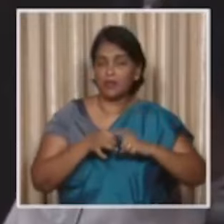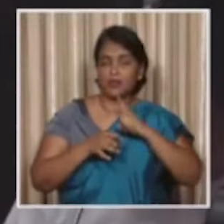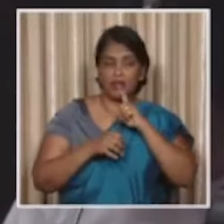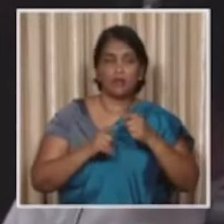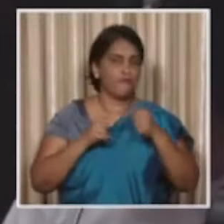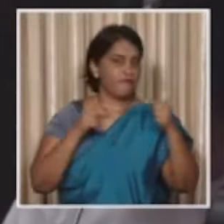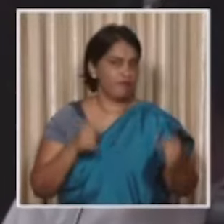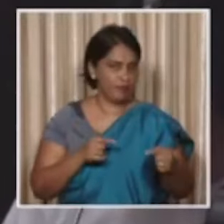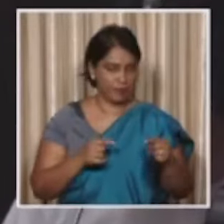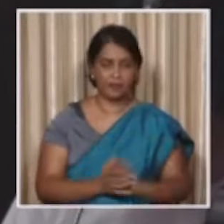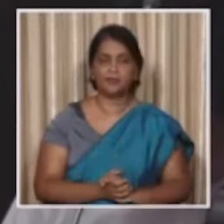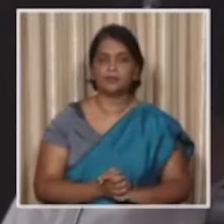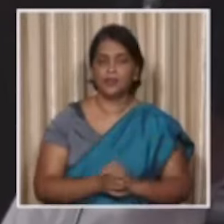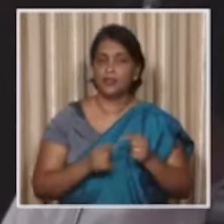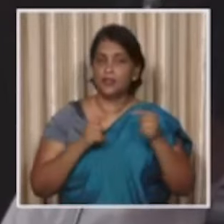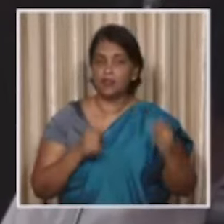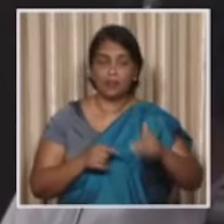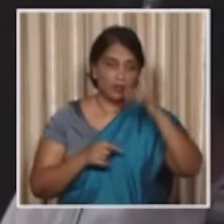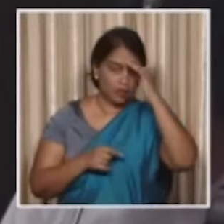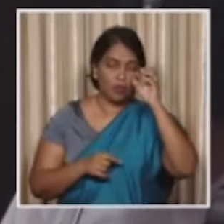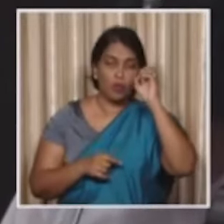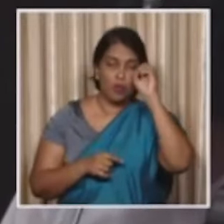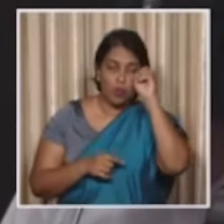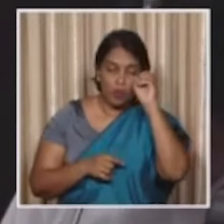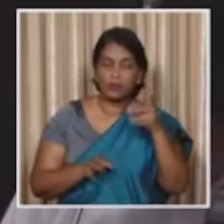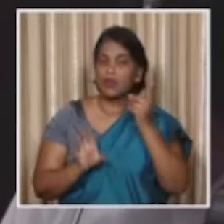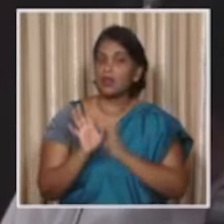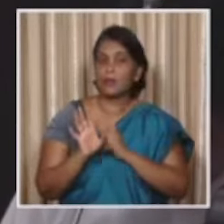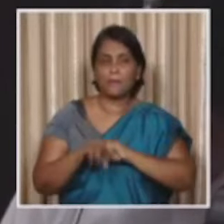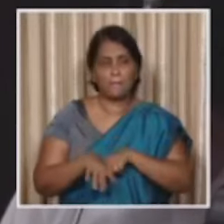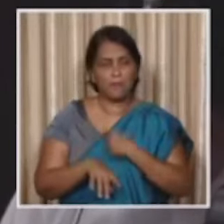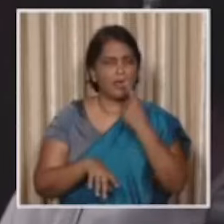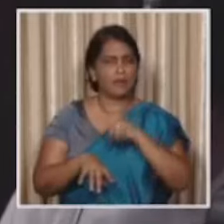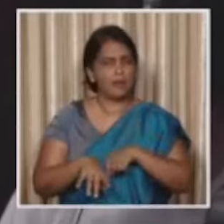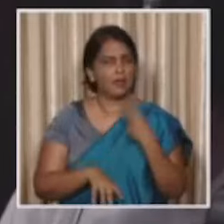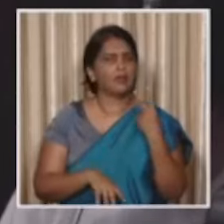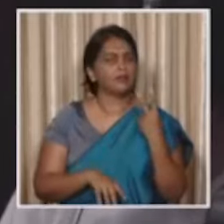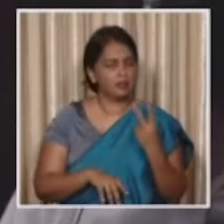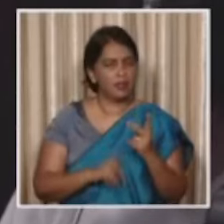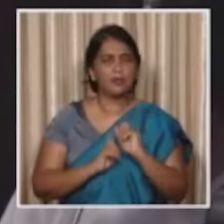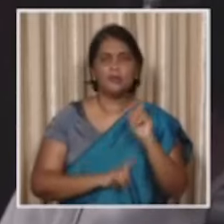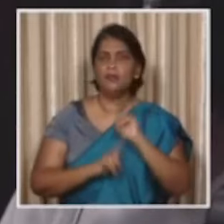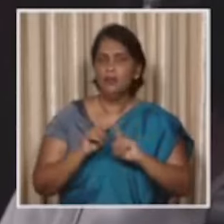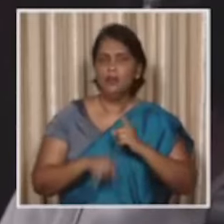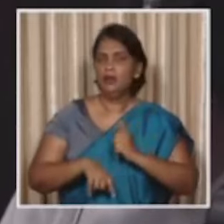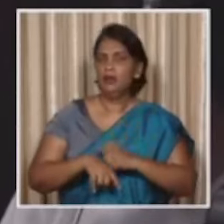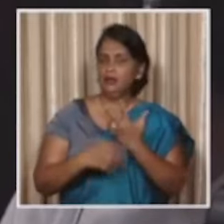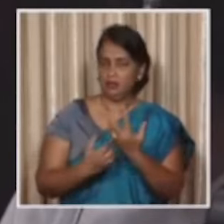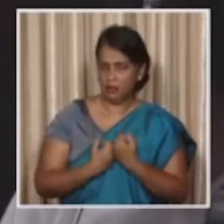දුන්නේ විපක්ෂයට. විපක්ෂ නායකතුමා උදේ පාන්දර හැමදාම පැය දෙකක් මේ පාර්ලිමේන්තුවේ කාලය